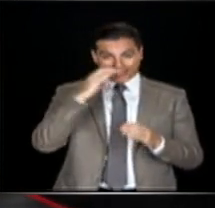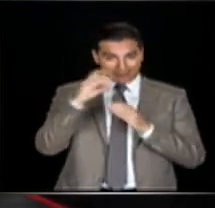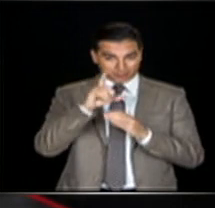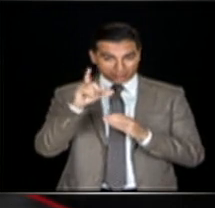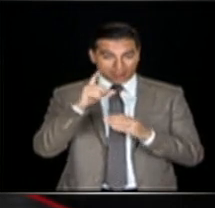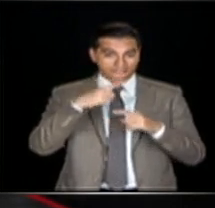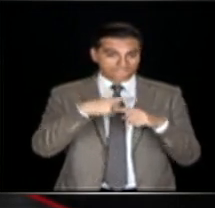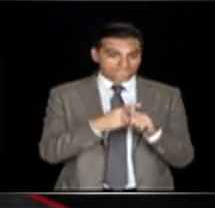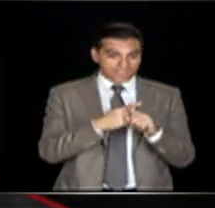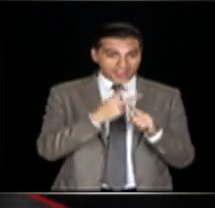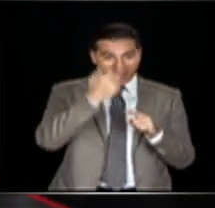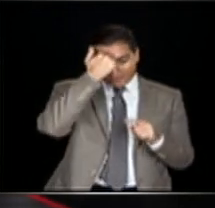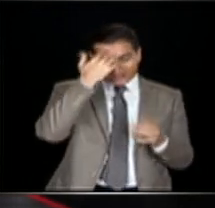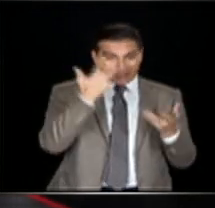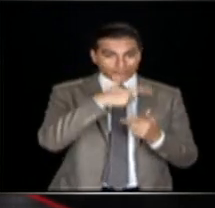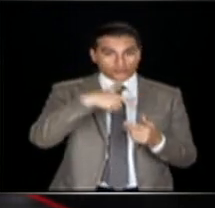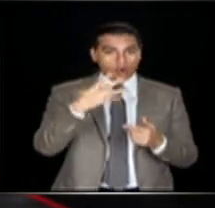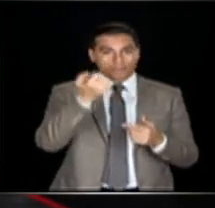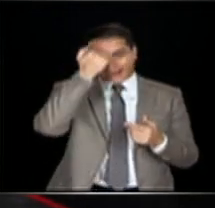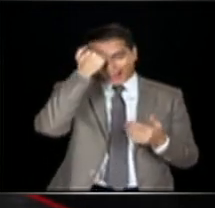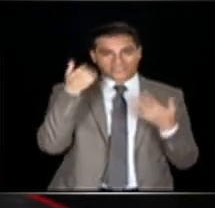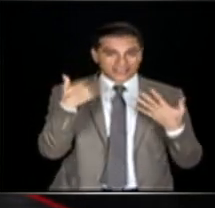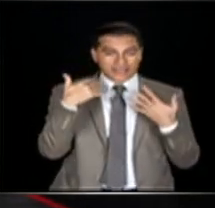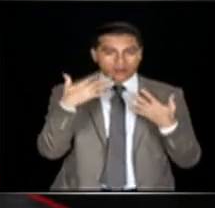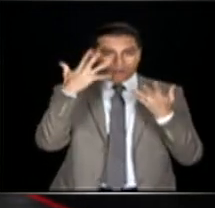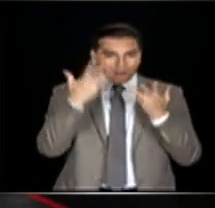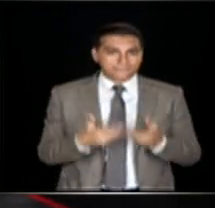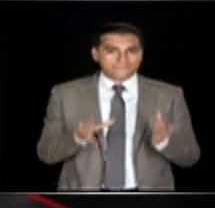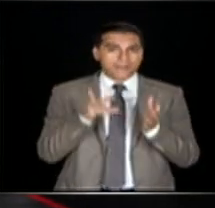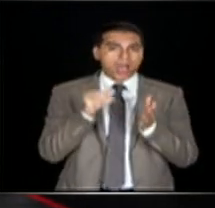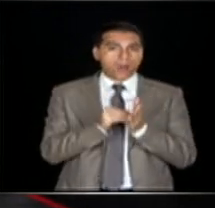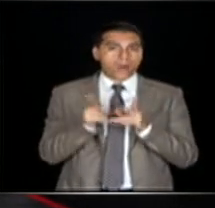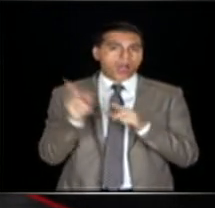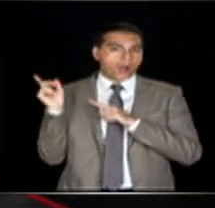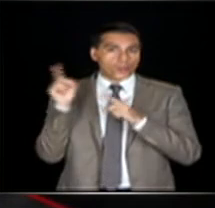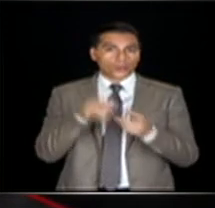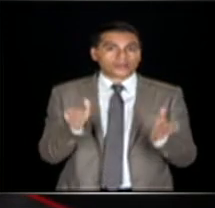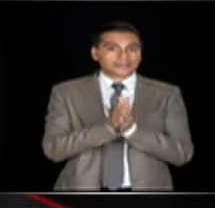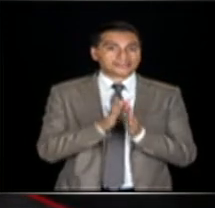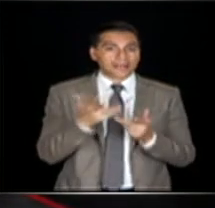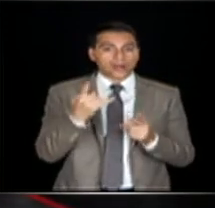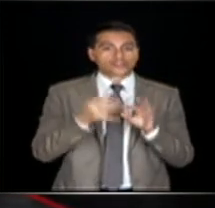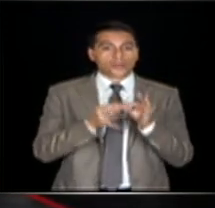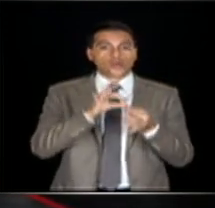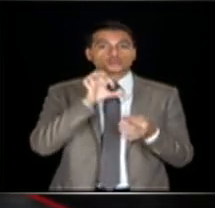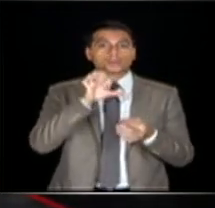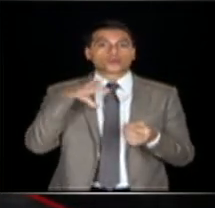بما يساوي 640,000 جنيه، ويبقى مجموع المبلغ من أول حلقة لحد دلوقتي